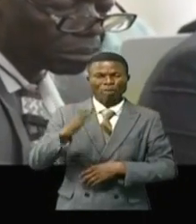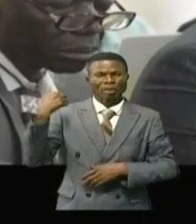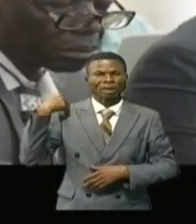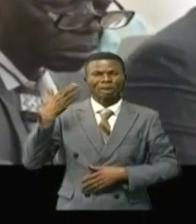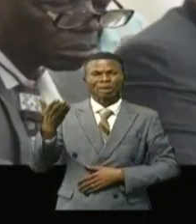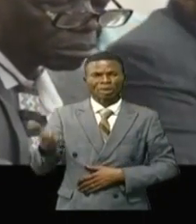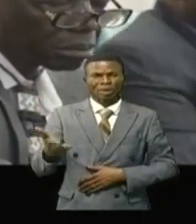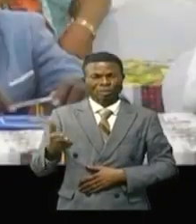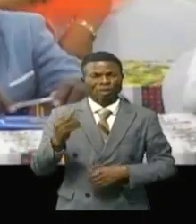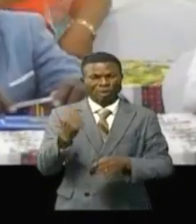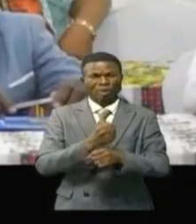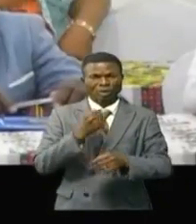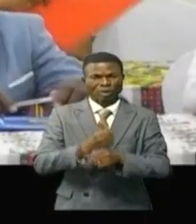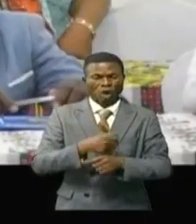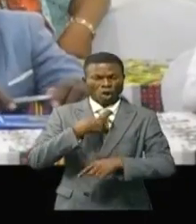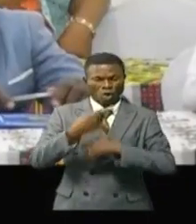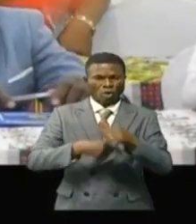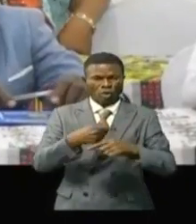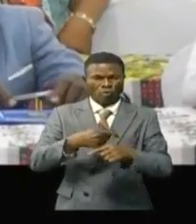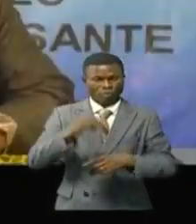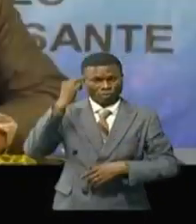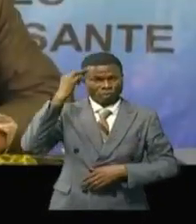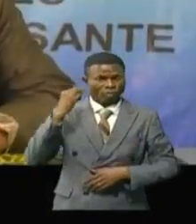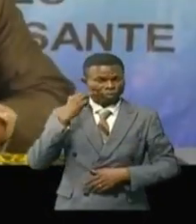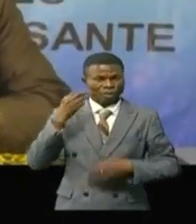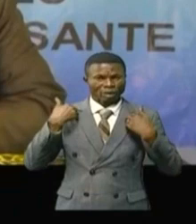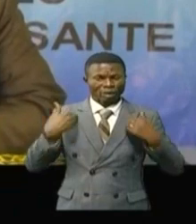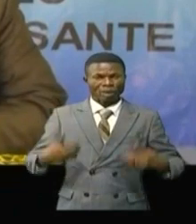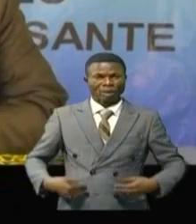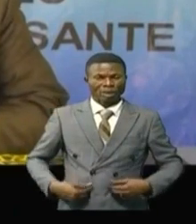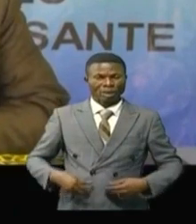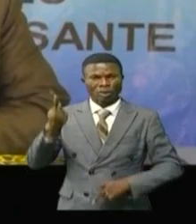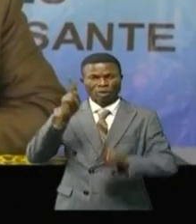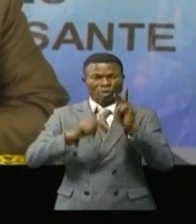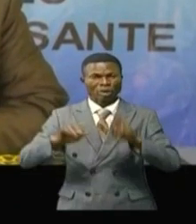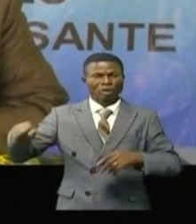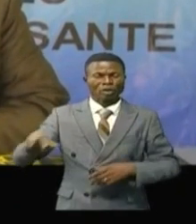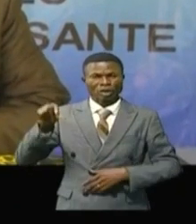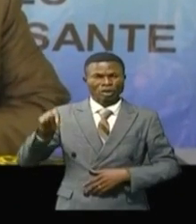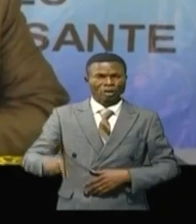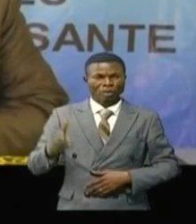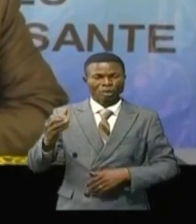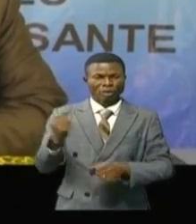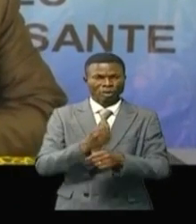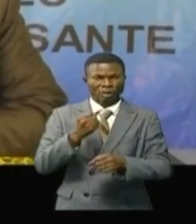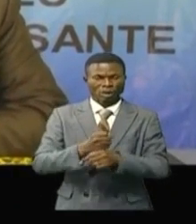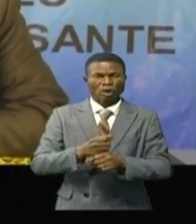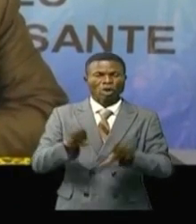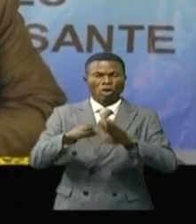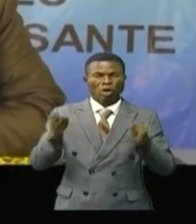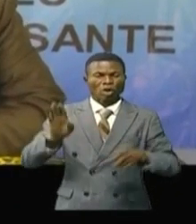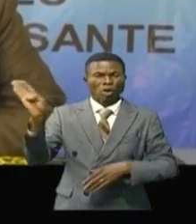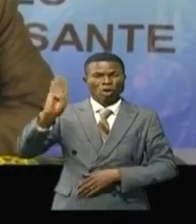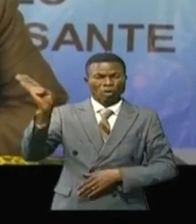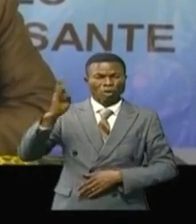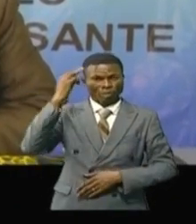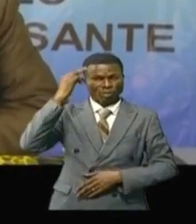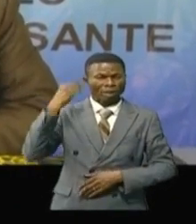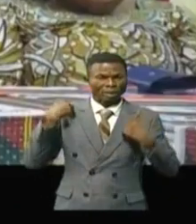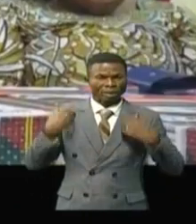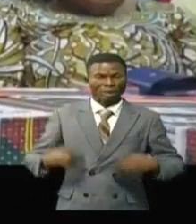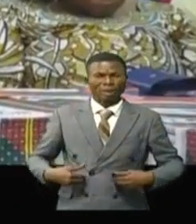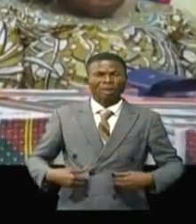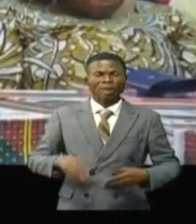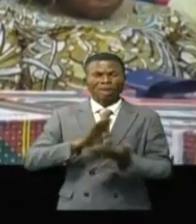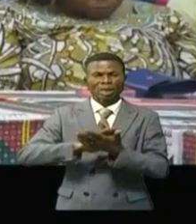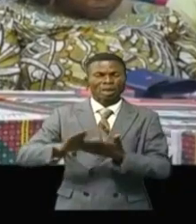l'État. Des travaux ouverts par le ministre de la Santé publique, Jean-Jacques Mungani. Des travaux ouverts à Bibois par le ministre de la Santé publique,